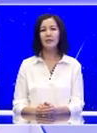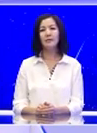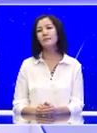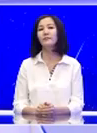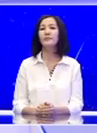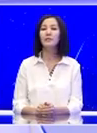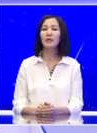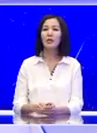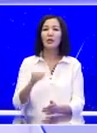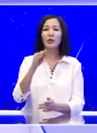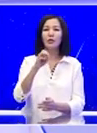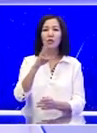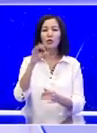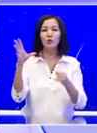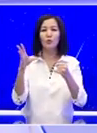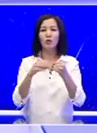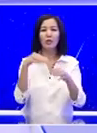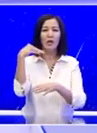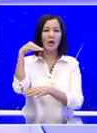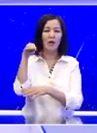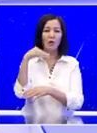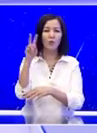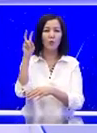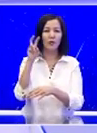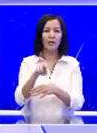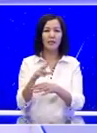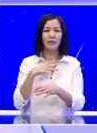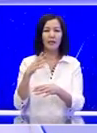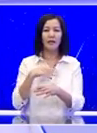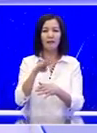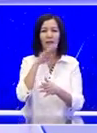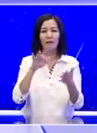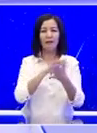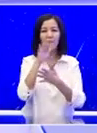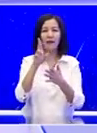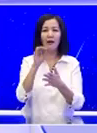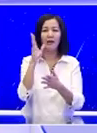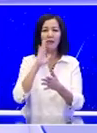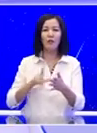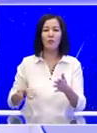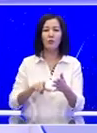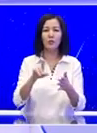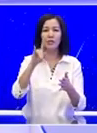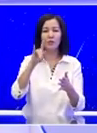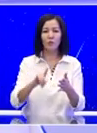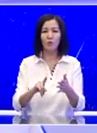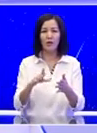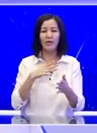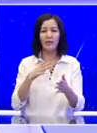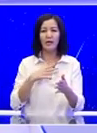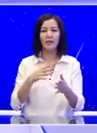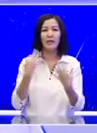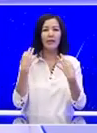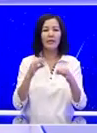Жер жәннаты Жетісуға аққу жетті. Құс төресі кеше Текелі қаласындағы Қаратал өзеніне келіп қонған. Сонан бері жағалауда емін-еркін